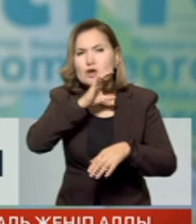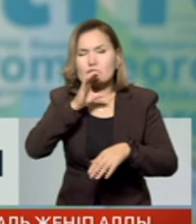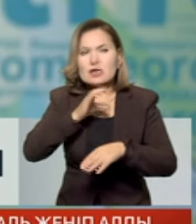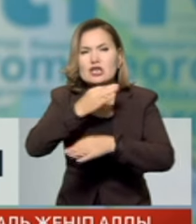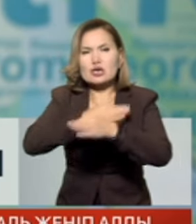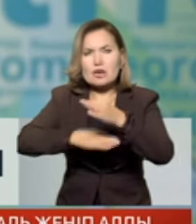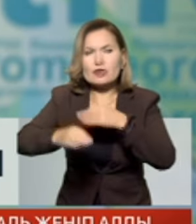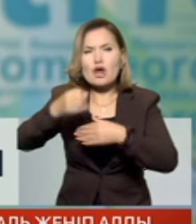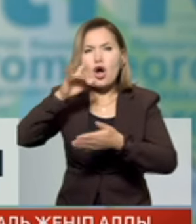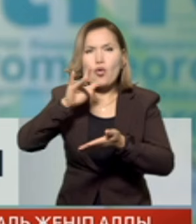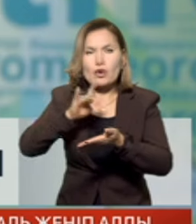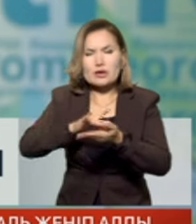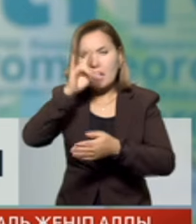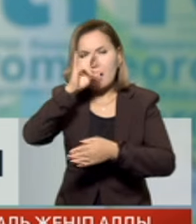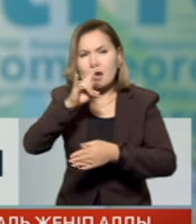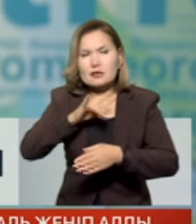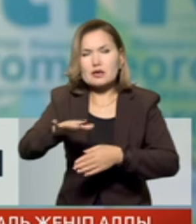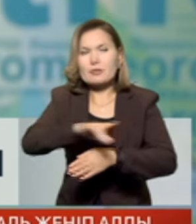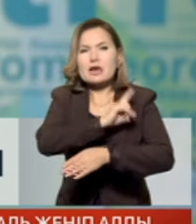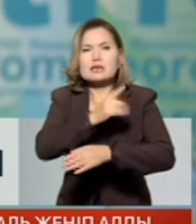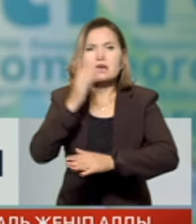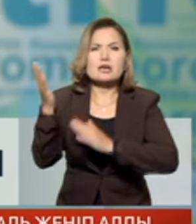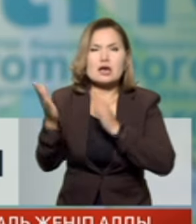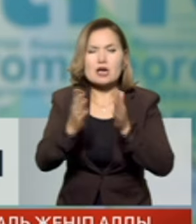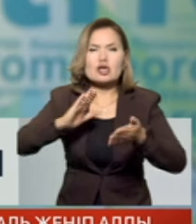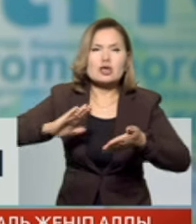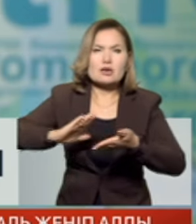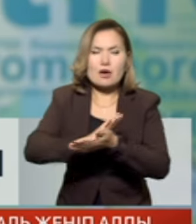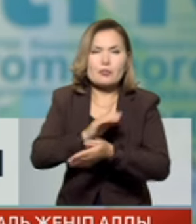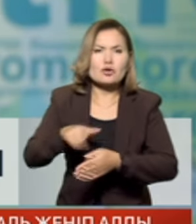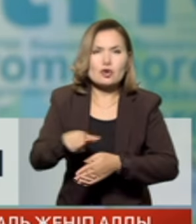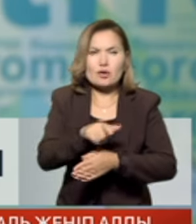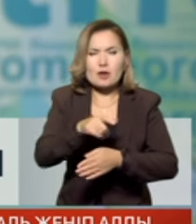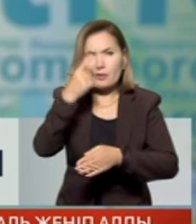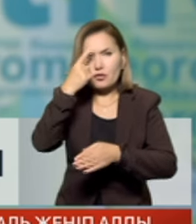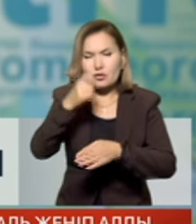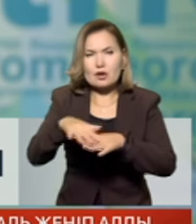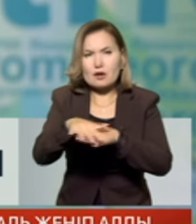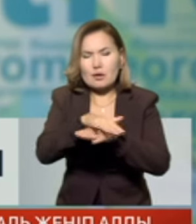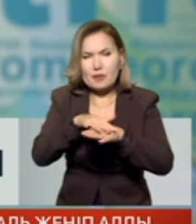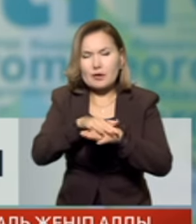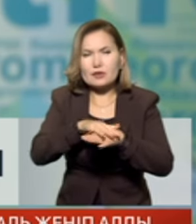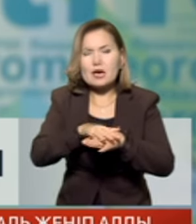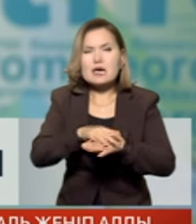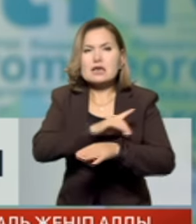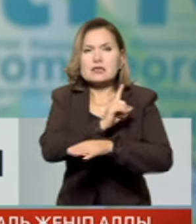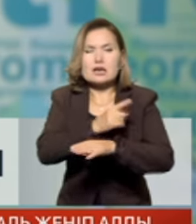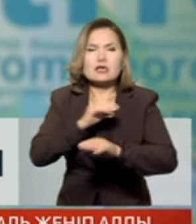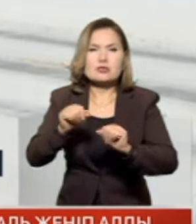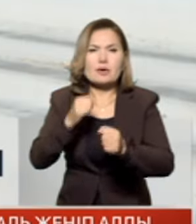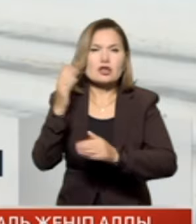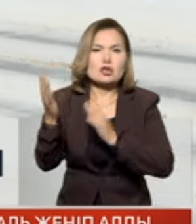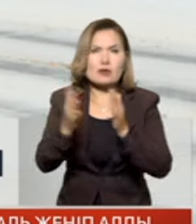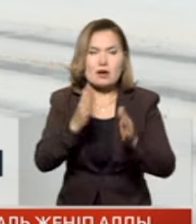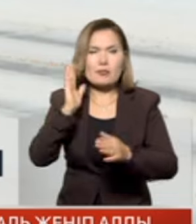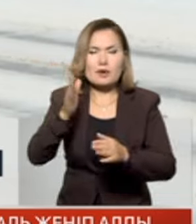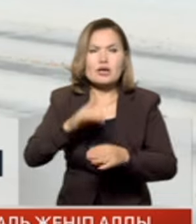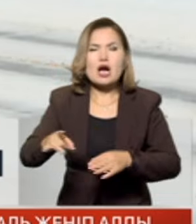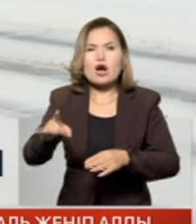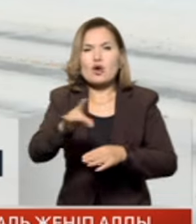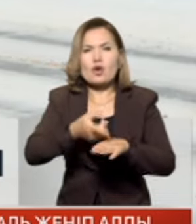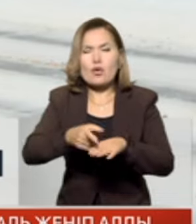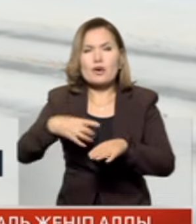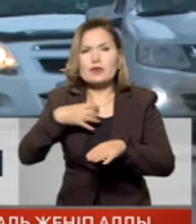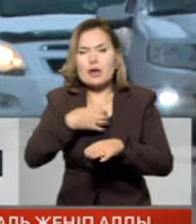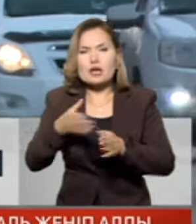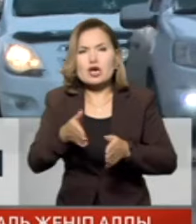шығысында және орталығында бұрқасын көктайғақ құбылыстары елдің басым бөлігінде екпінді жел күтіледі. Республикалық маңызы